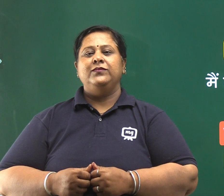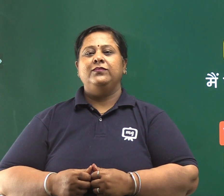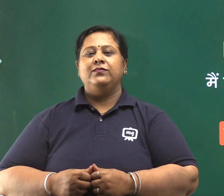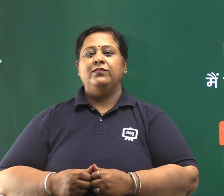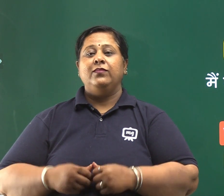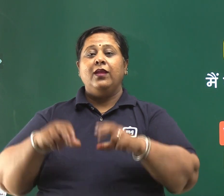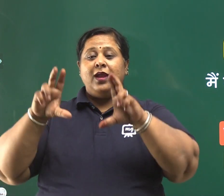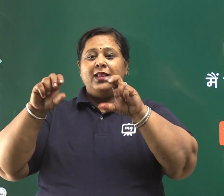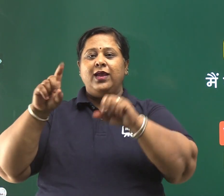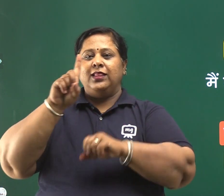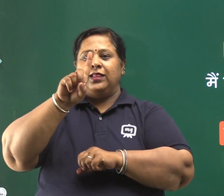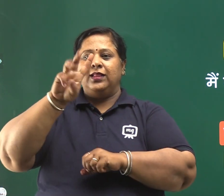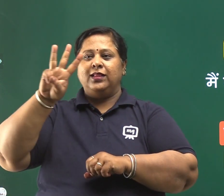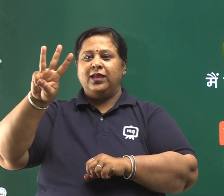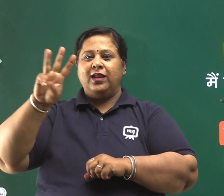के अध्याय 13